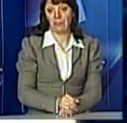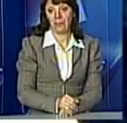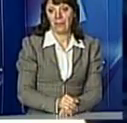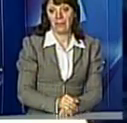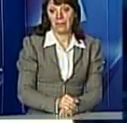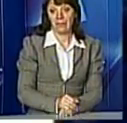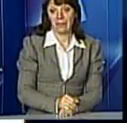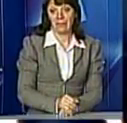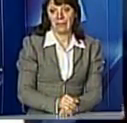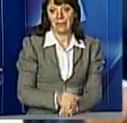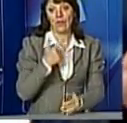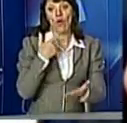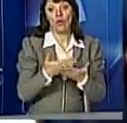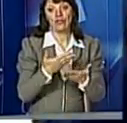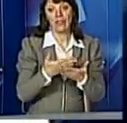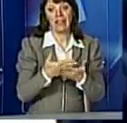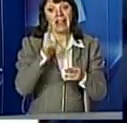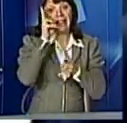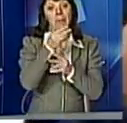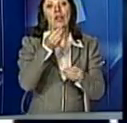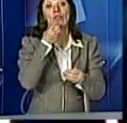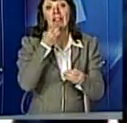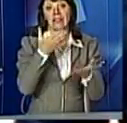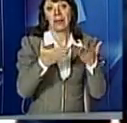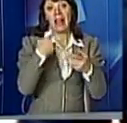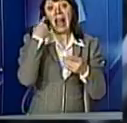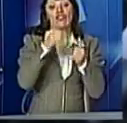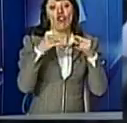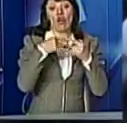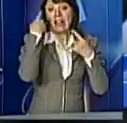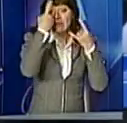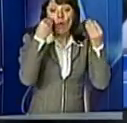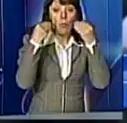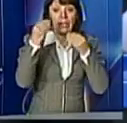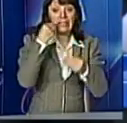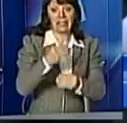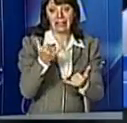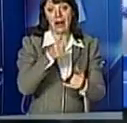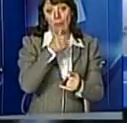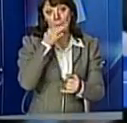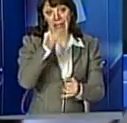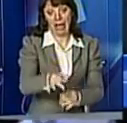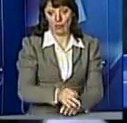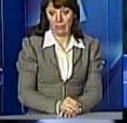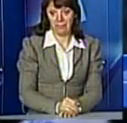цьому і очевидно не вмію їсти тому що шоколад по всьому лидці Зараз попробую скажу